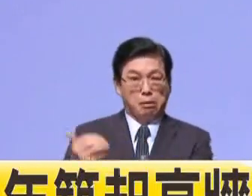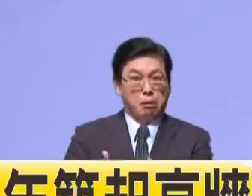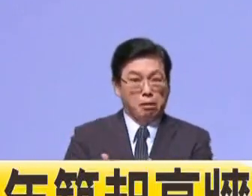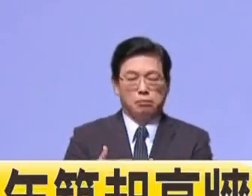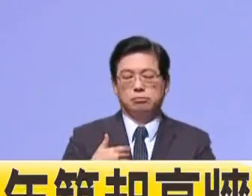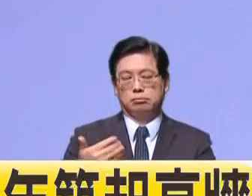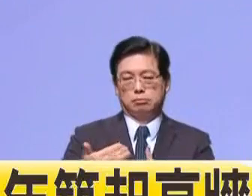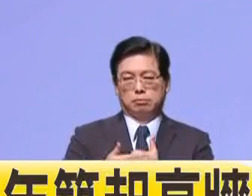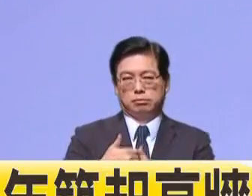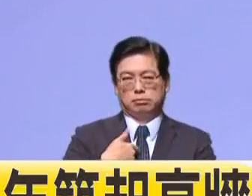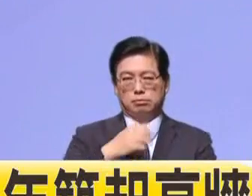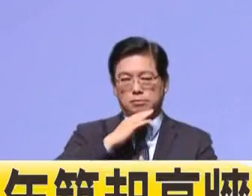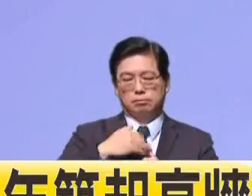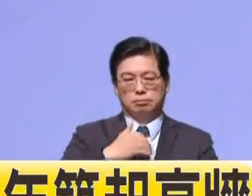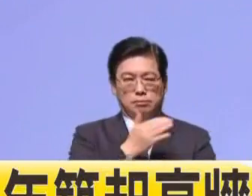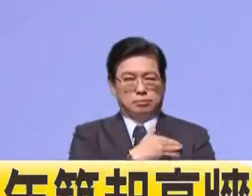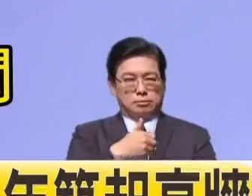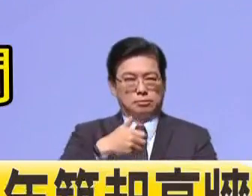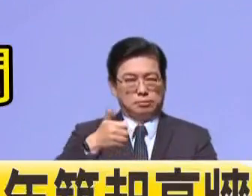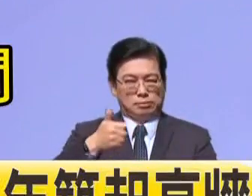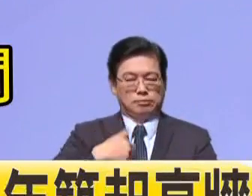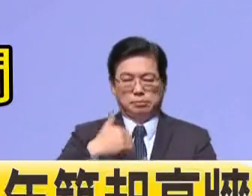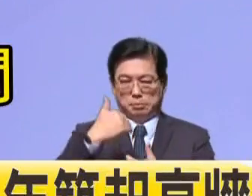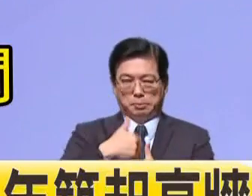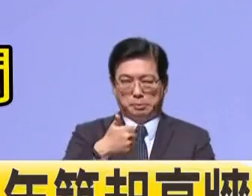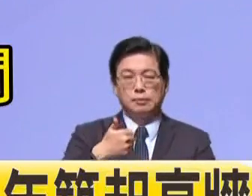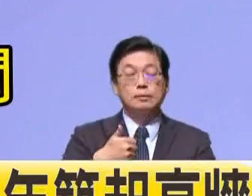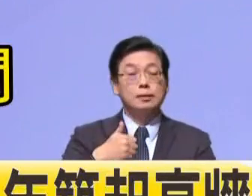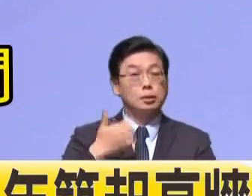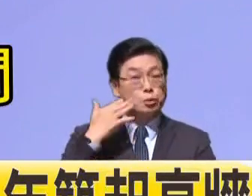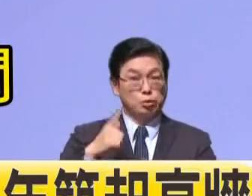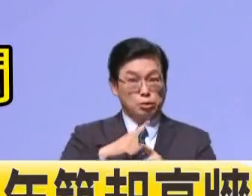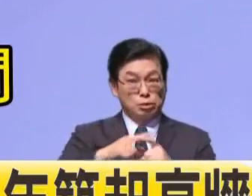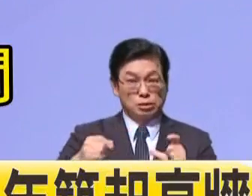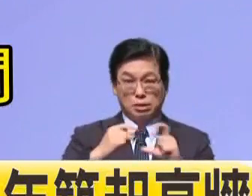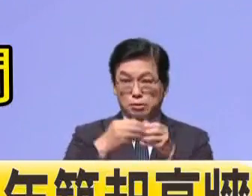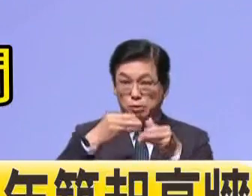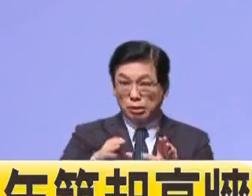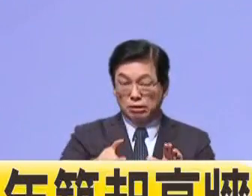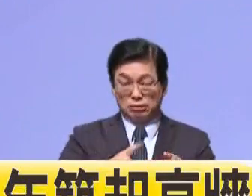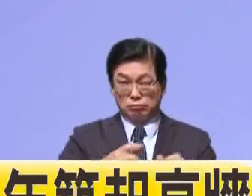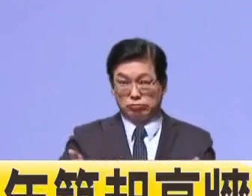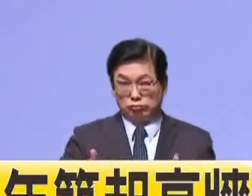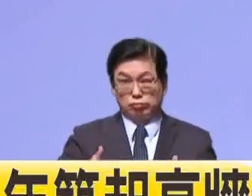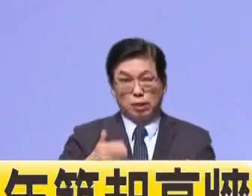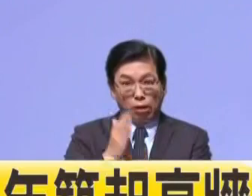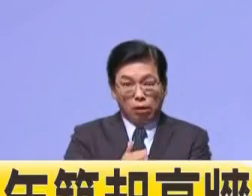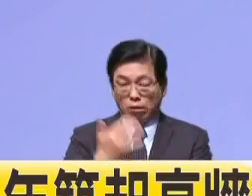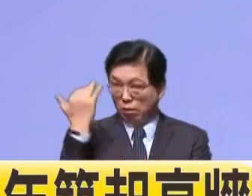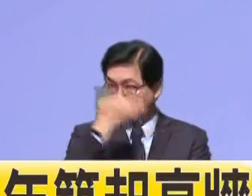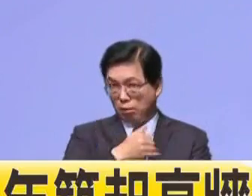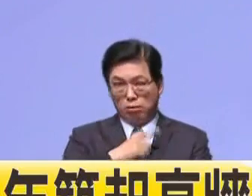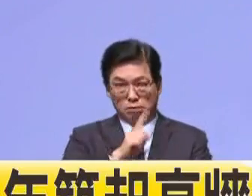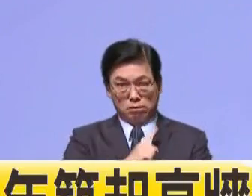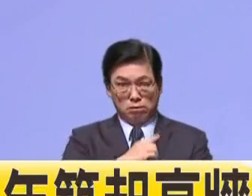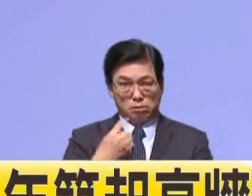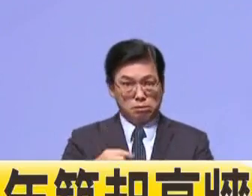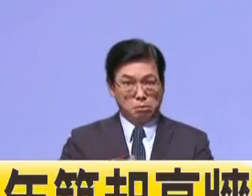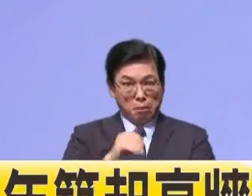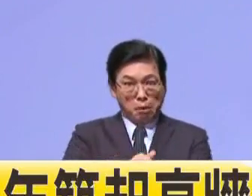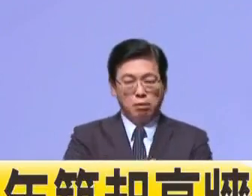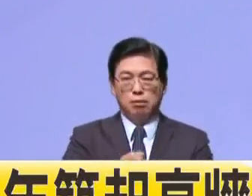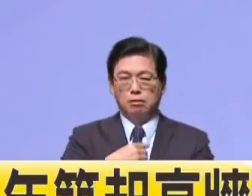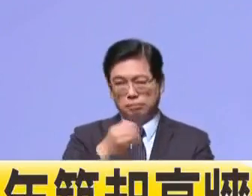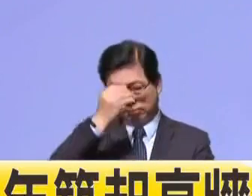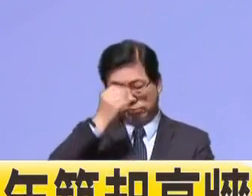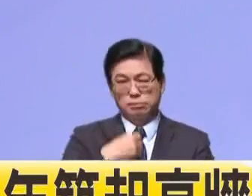请你给陈时中一个机会。如果你觉得大巨蛋在停工期间自己成长很奇怪，如果你